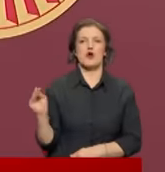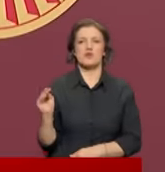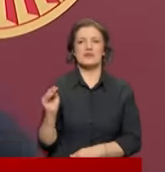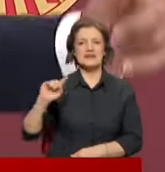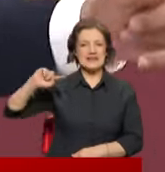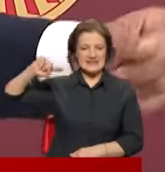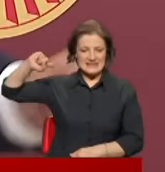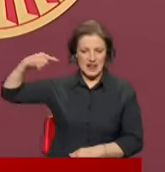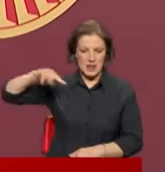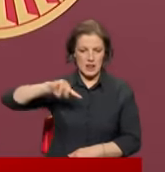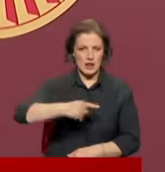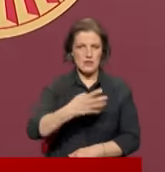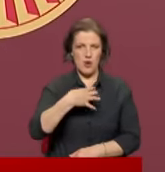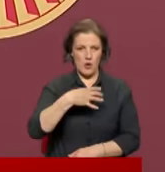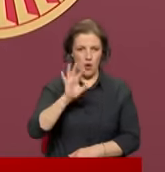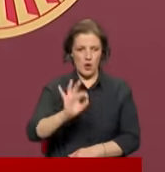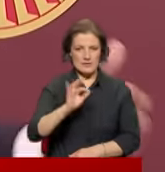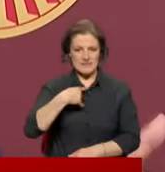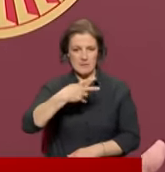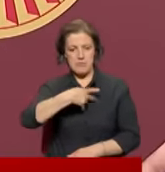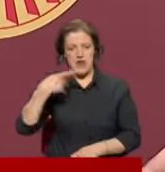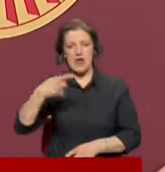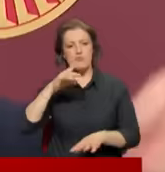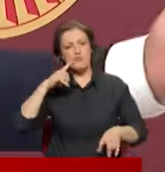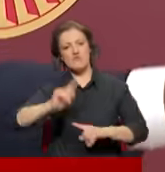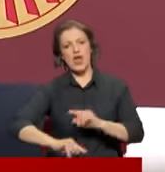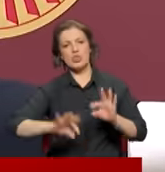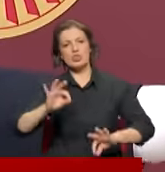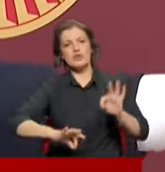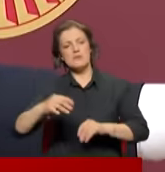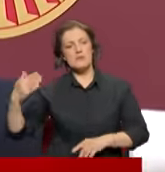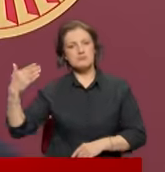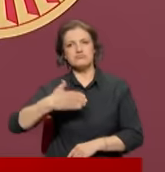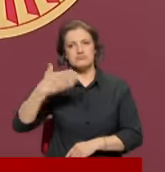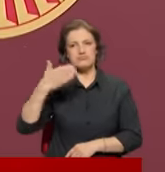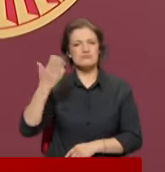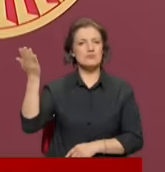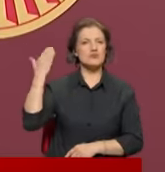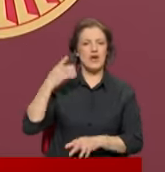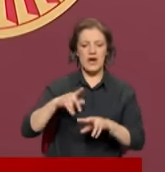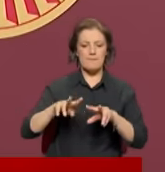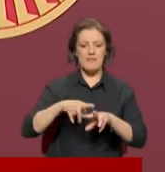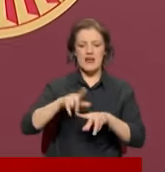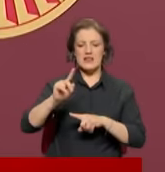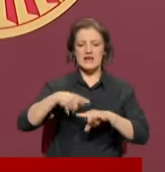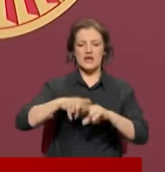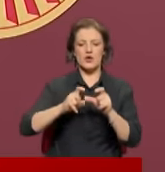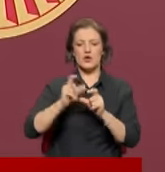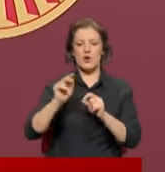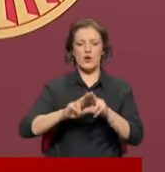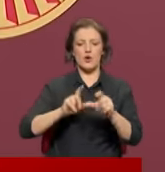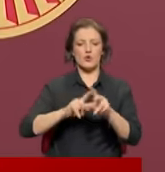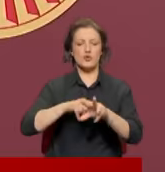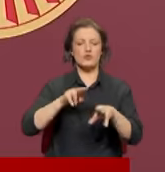Yıldırımcaksa bizim belediyelere müfettişler gelirken Ankara'yı geçmiş dönemde işte Melik Gökçek gerçeği var. Ya da birçok